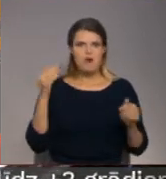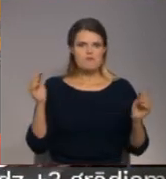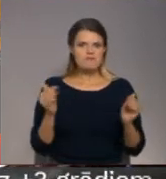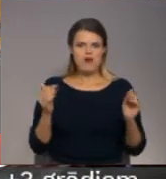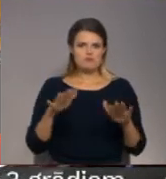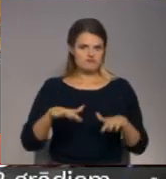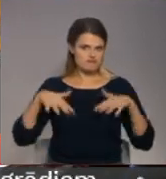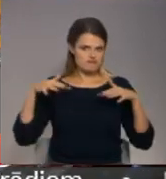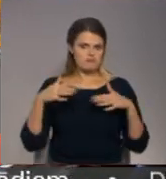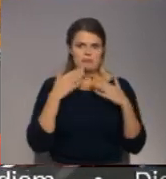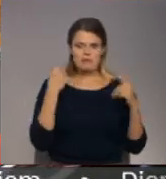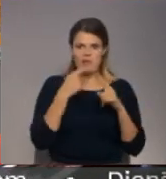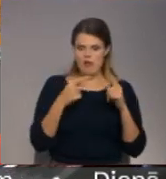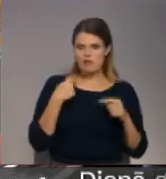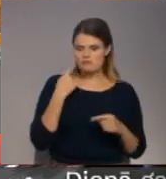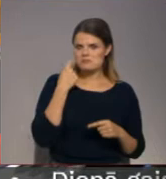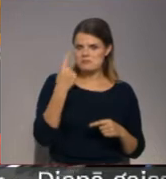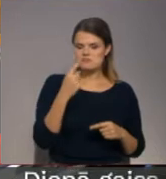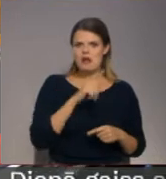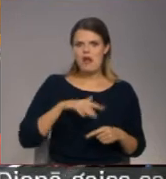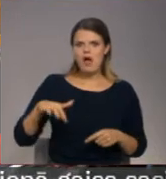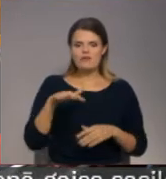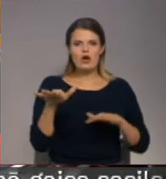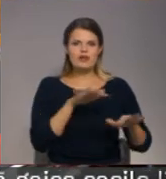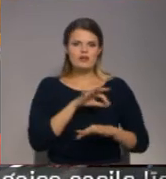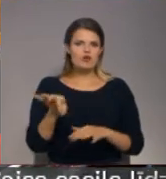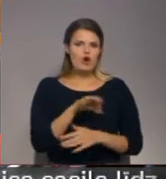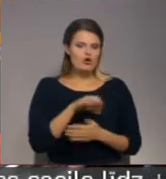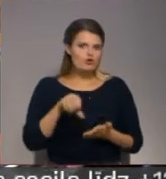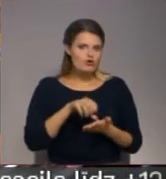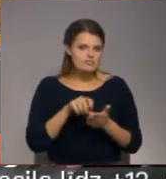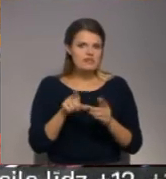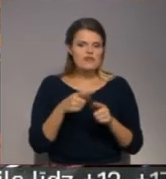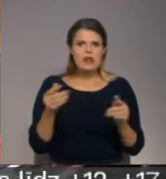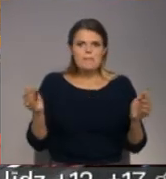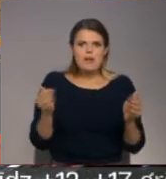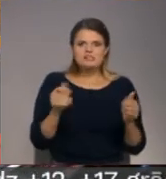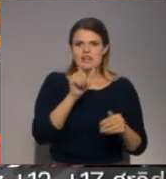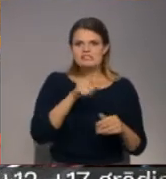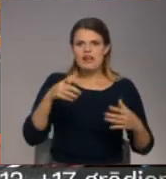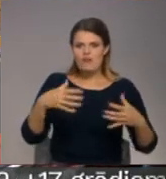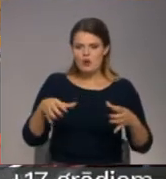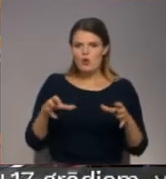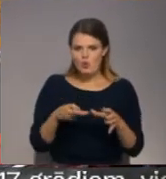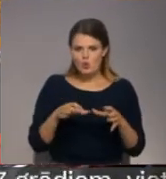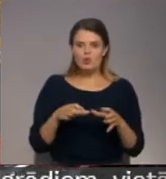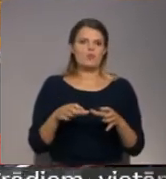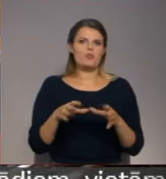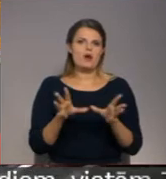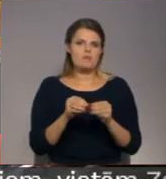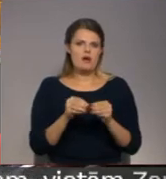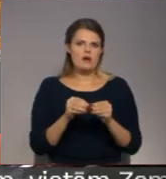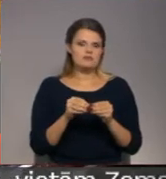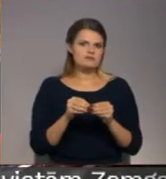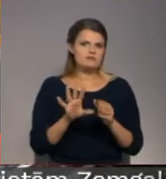un arī pēdējā laikā es esmu pamanījis tādu tendenci Latvijā rīkot koncertus ar vien mazākām auditorijām, ar vien